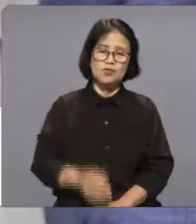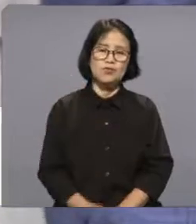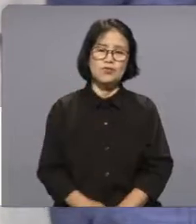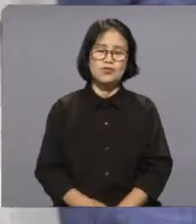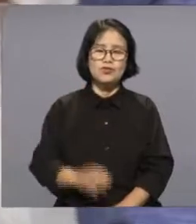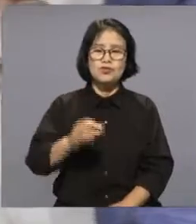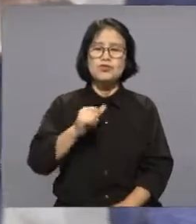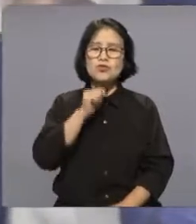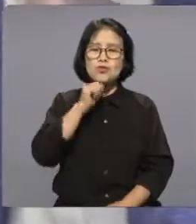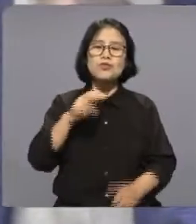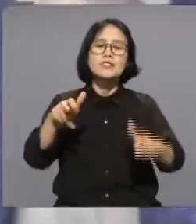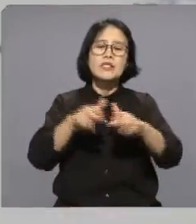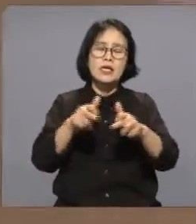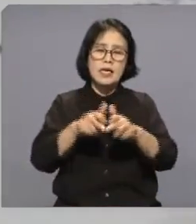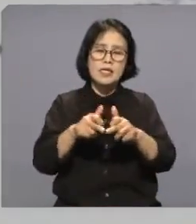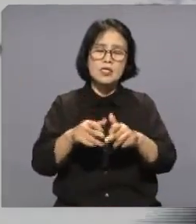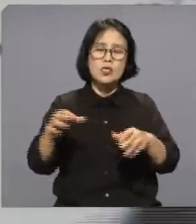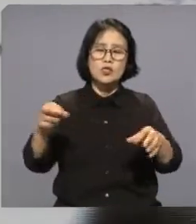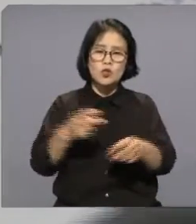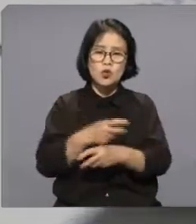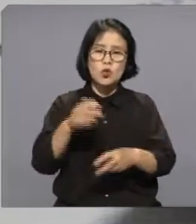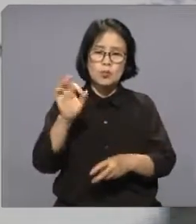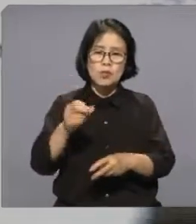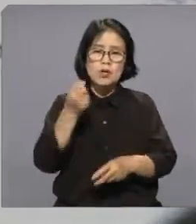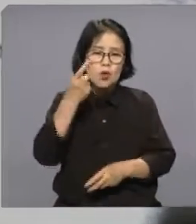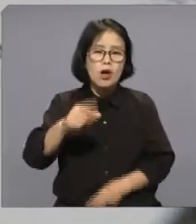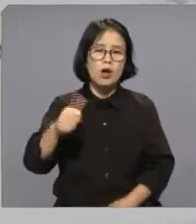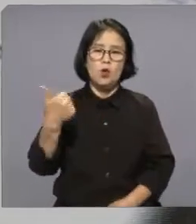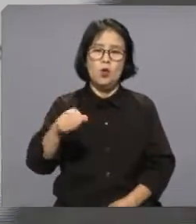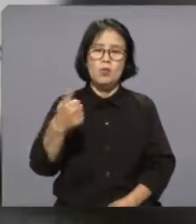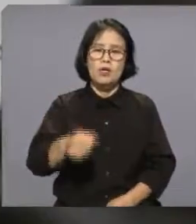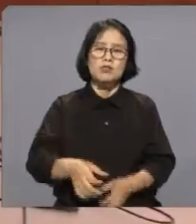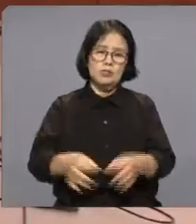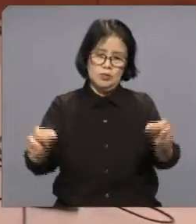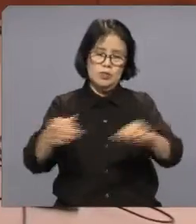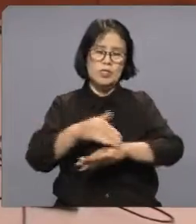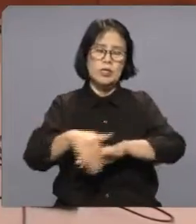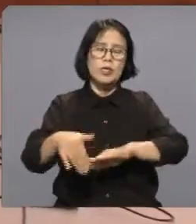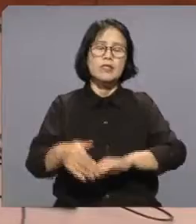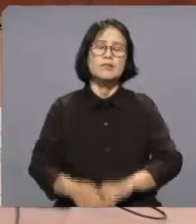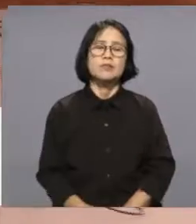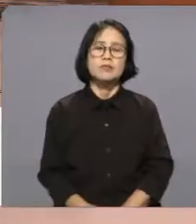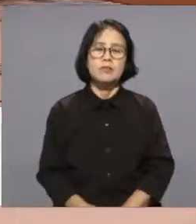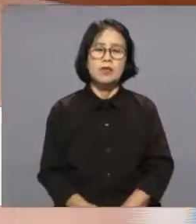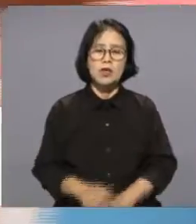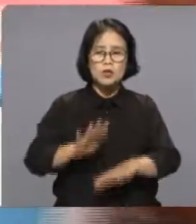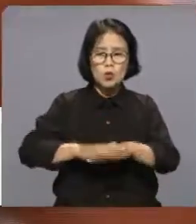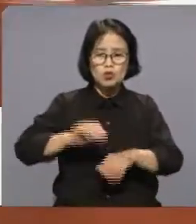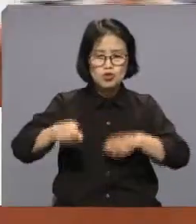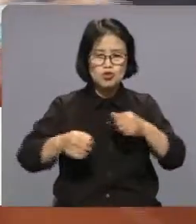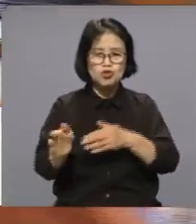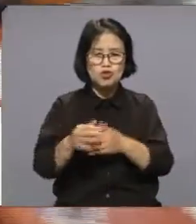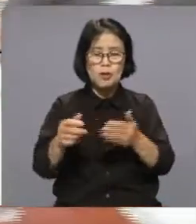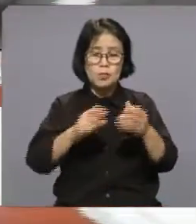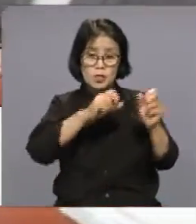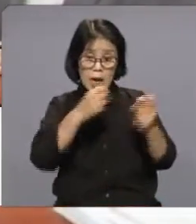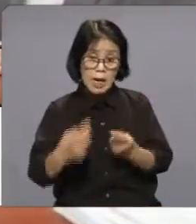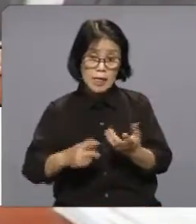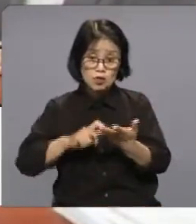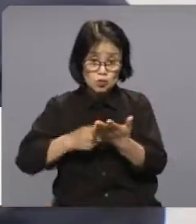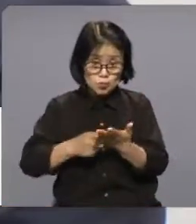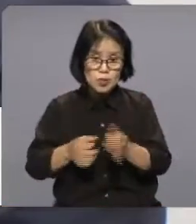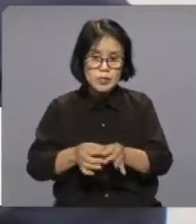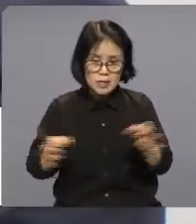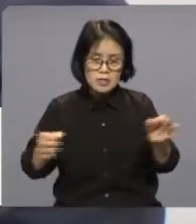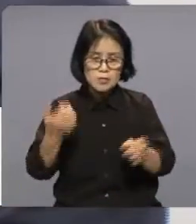저소득층 장에 있는 교통비 월 5만 원을 지원할 계획입니다 농축수산물 할인쿠폰 지급 대상